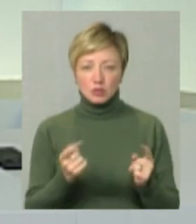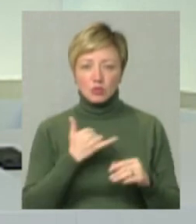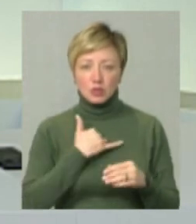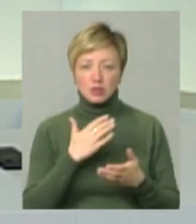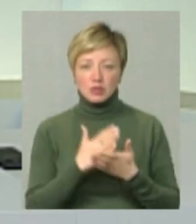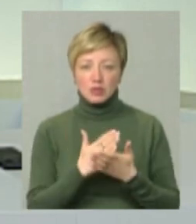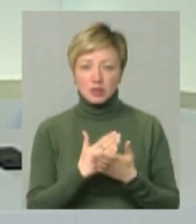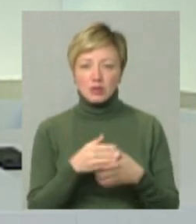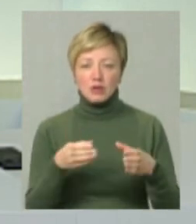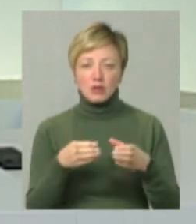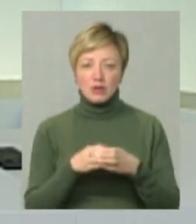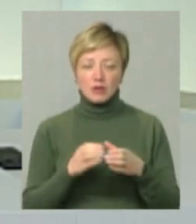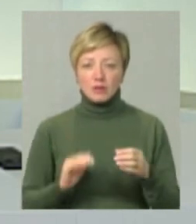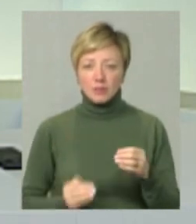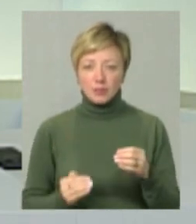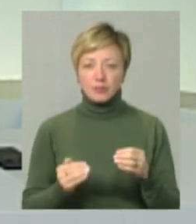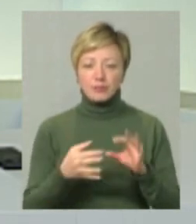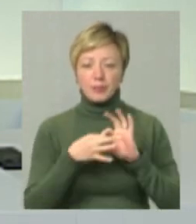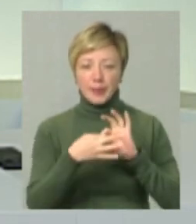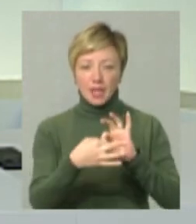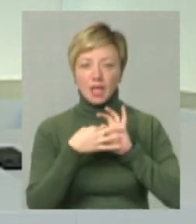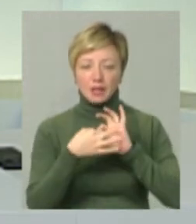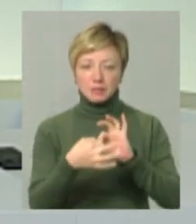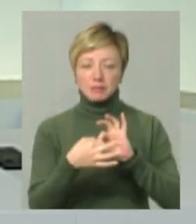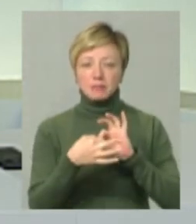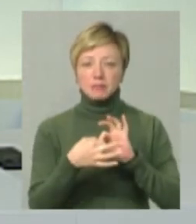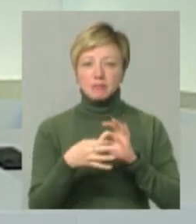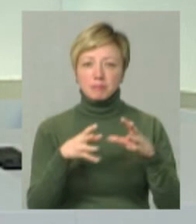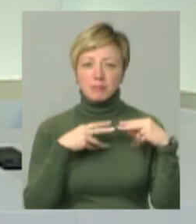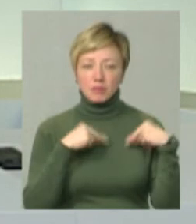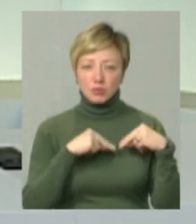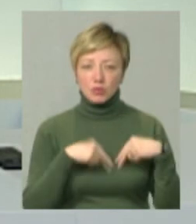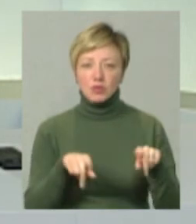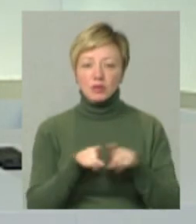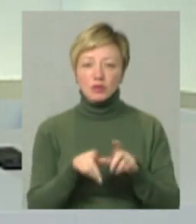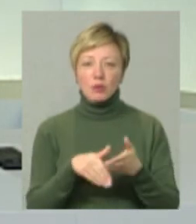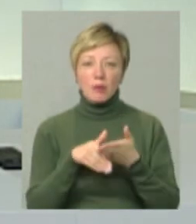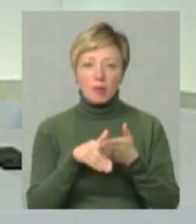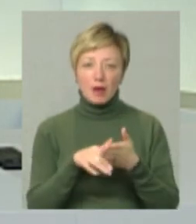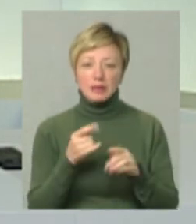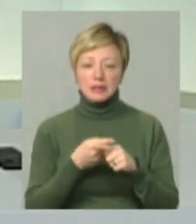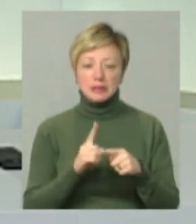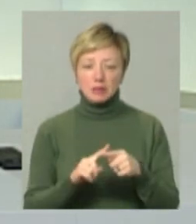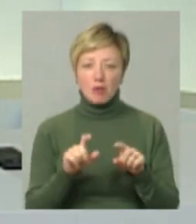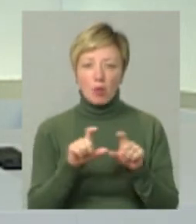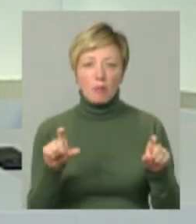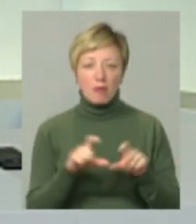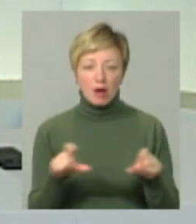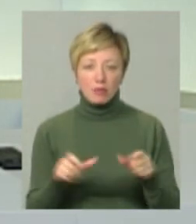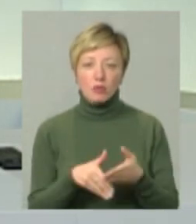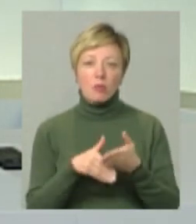є група компаній, з якими ми плідно співпрацюємо. І також ми зараз і допомагаємо і цим